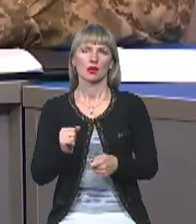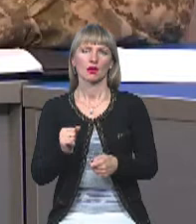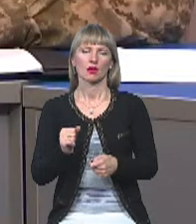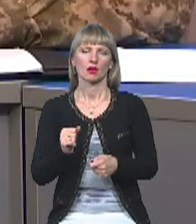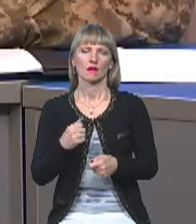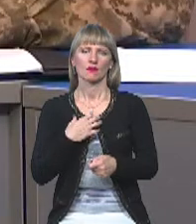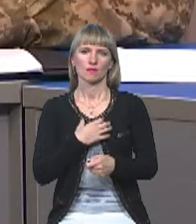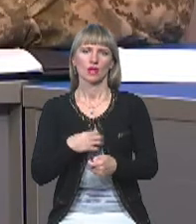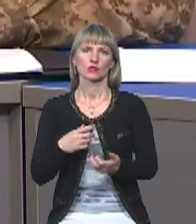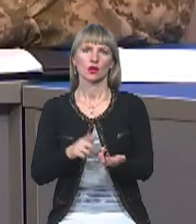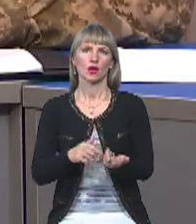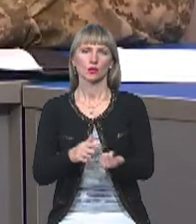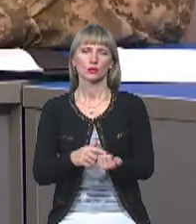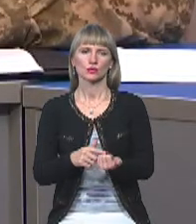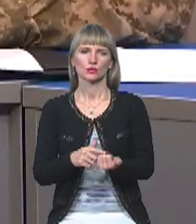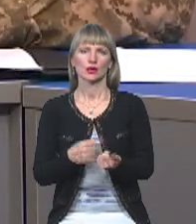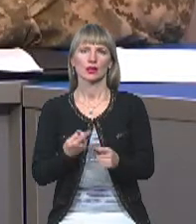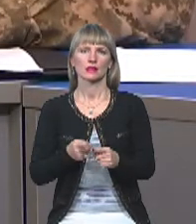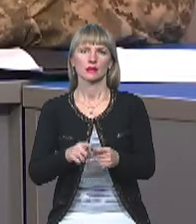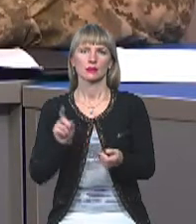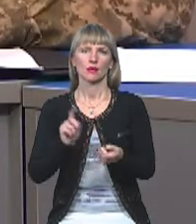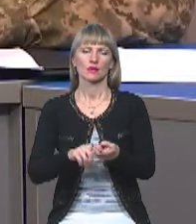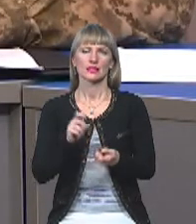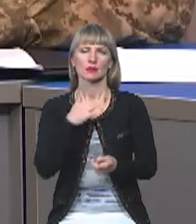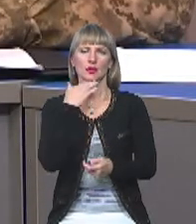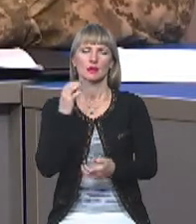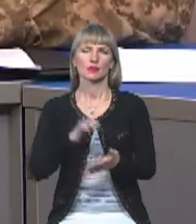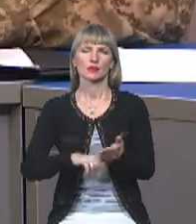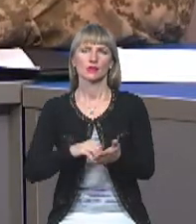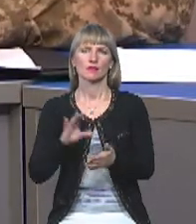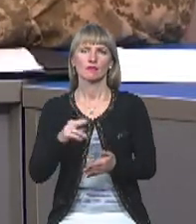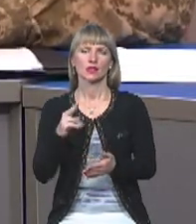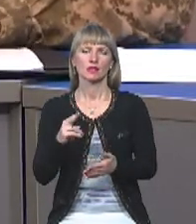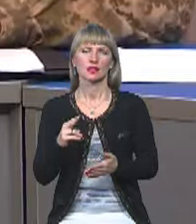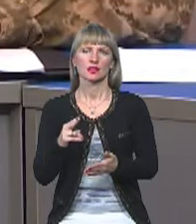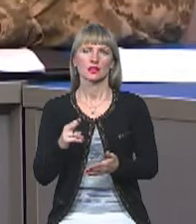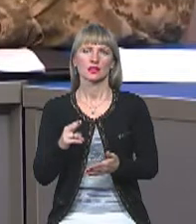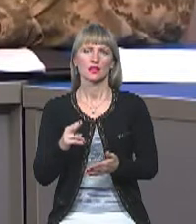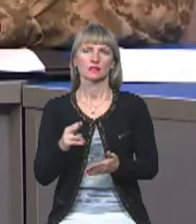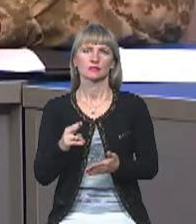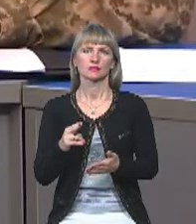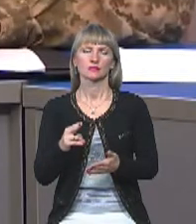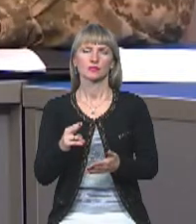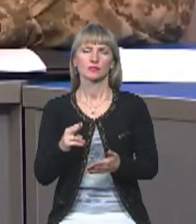так, рахунку. Ну, це пов'язано з багатьма причинами від, скажімо так,